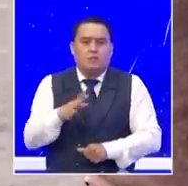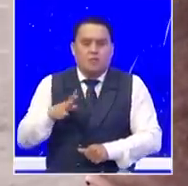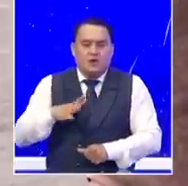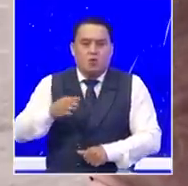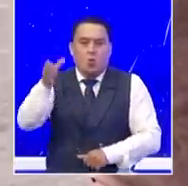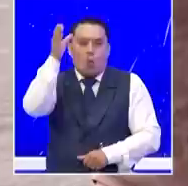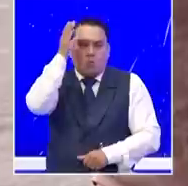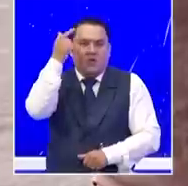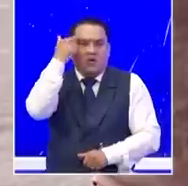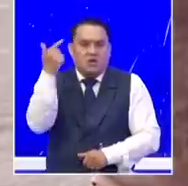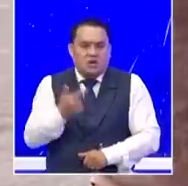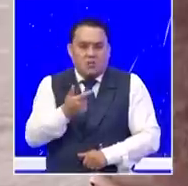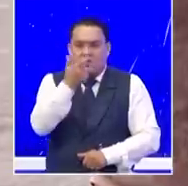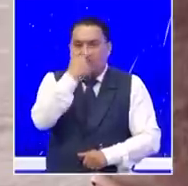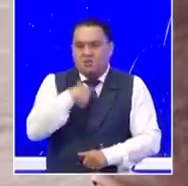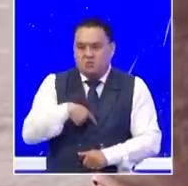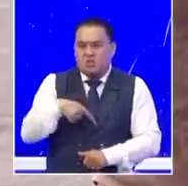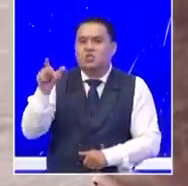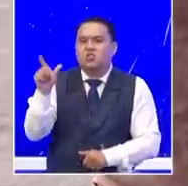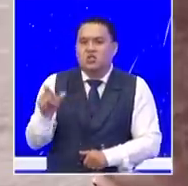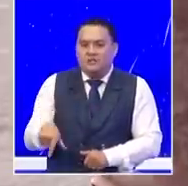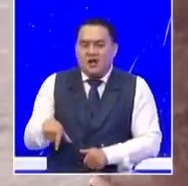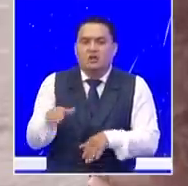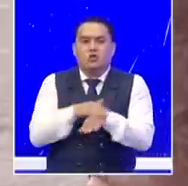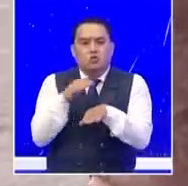умный, деликатный, воспитанный,